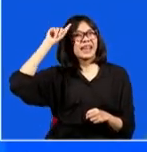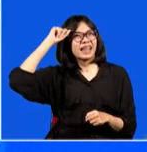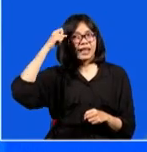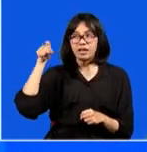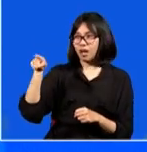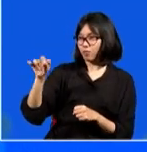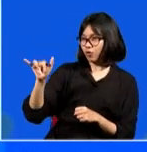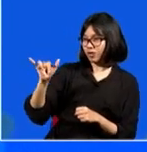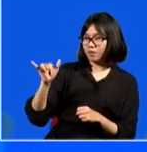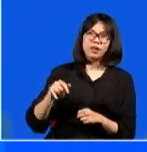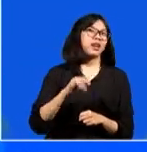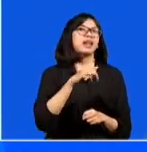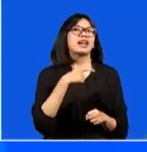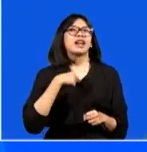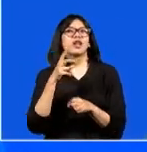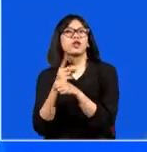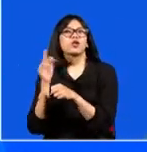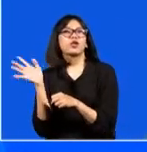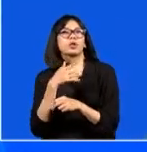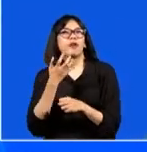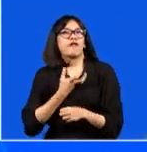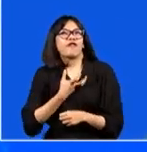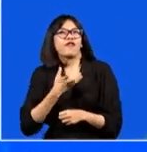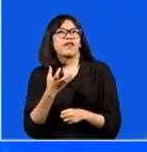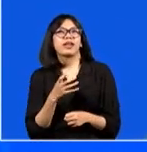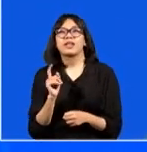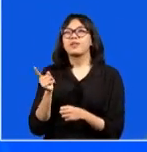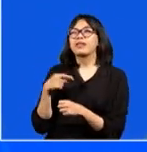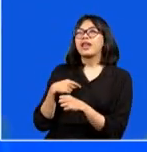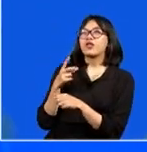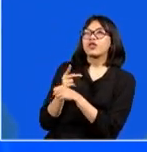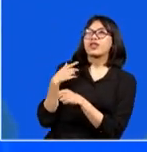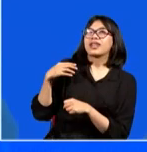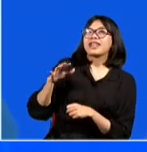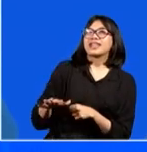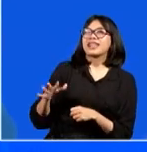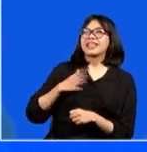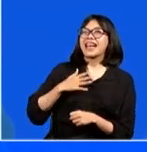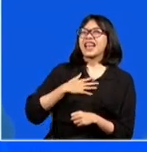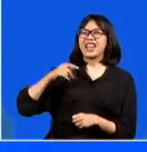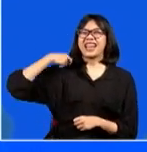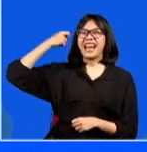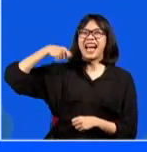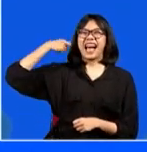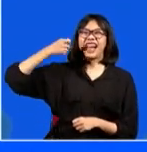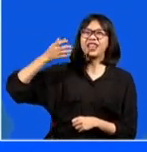pasti begitu Wah saya hampir semua guru favorit saya karena Mohon maaf saya dari kecil udah jadi artis ya